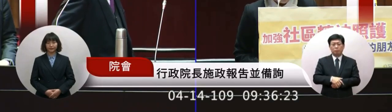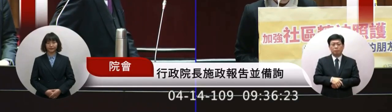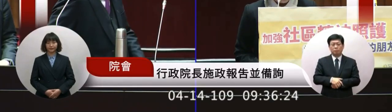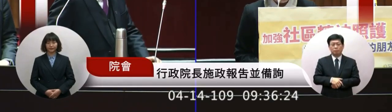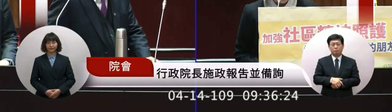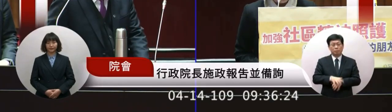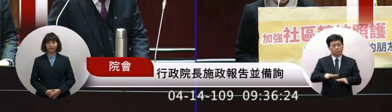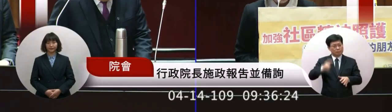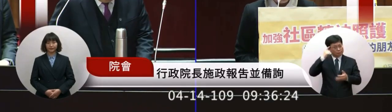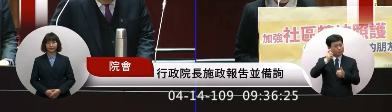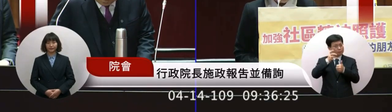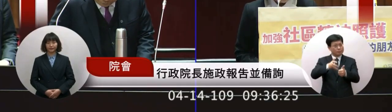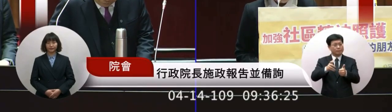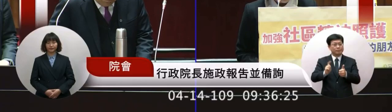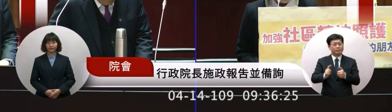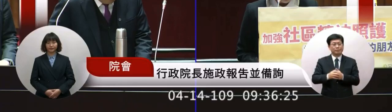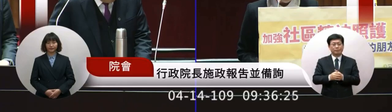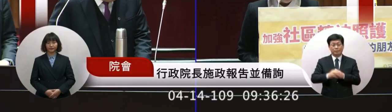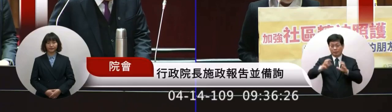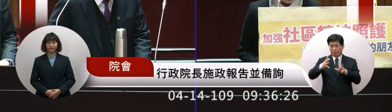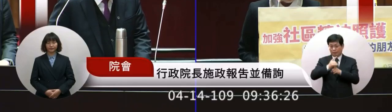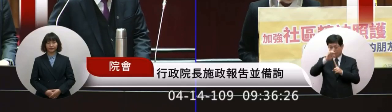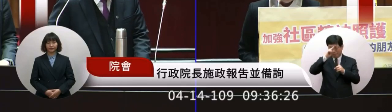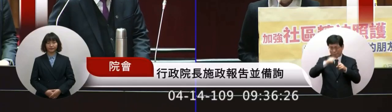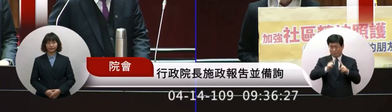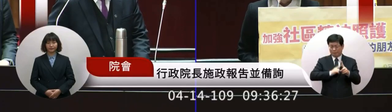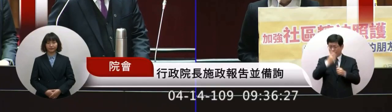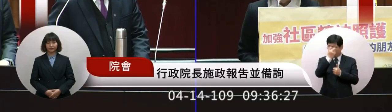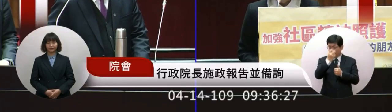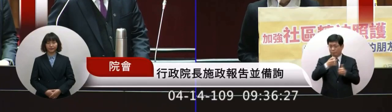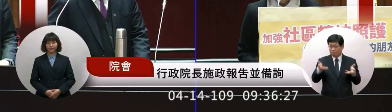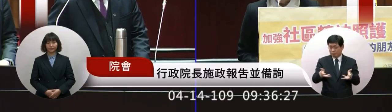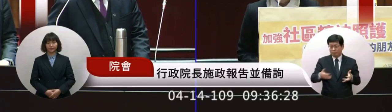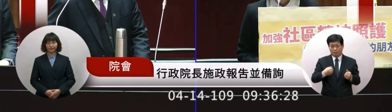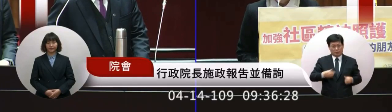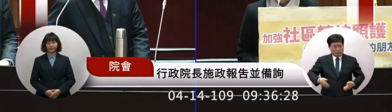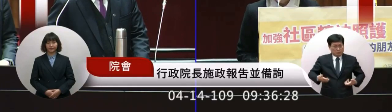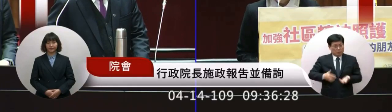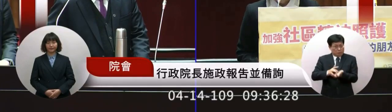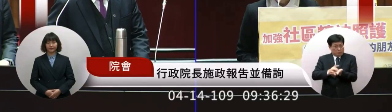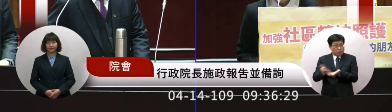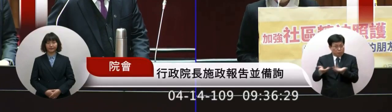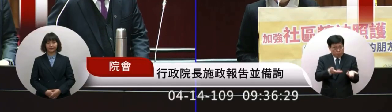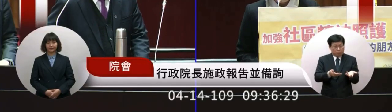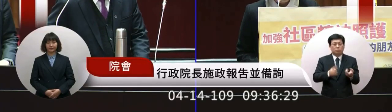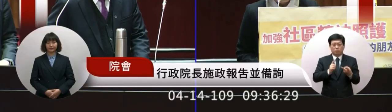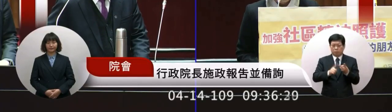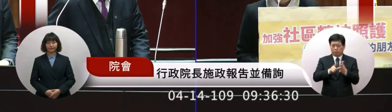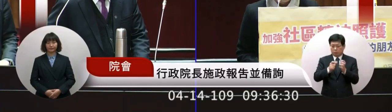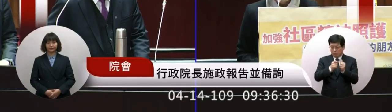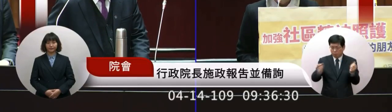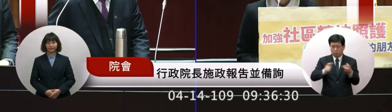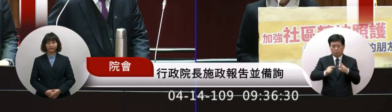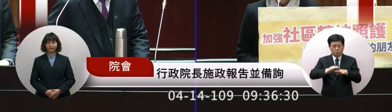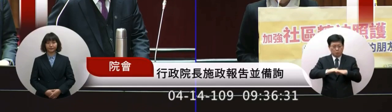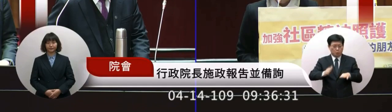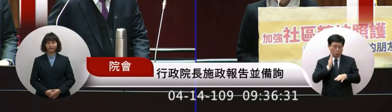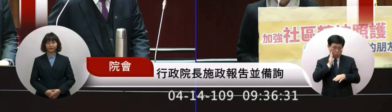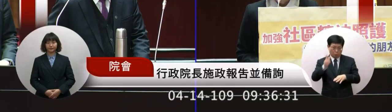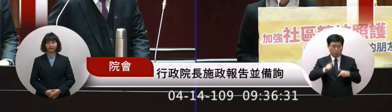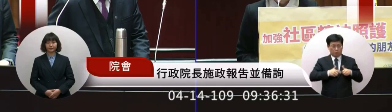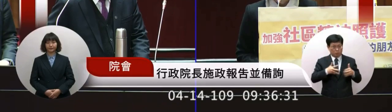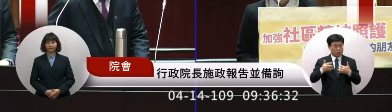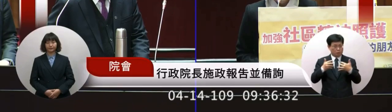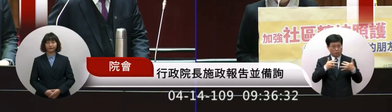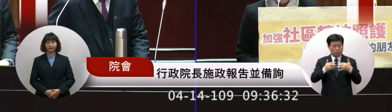少。我们想提出来的是说，精神病患的治疗其实除了在急性期的药物治疗之外，其实很需要长期或者是稳定的心理复